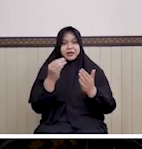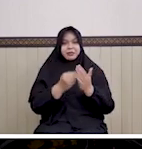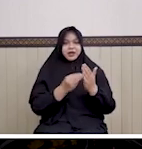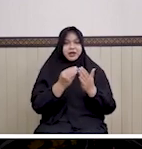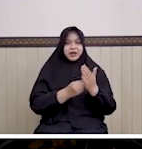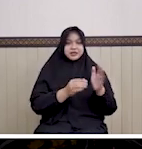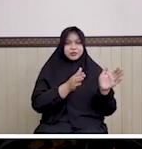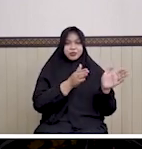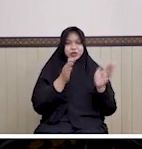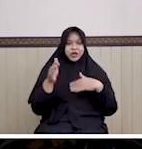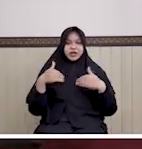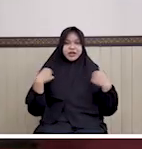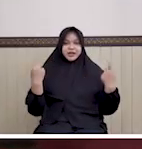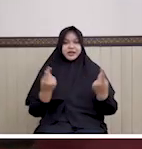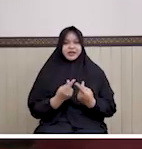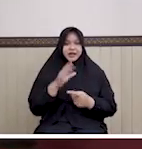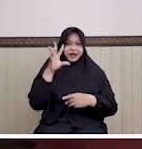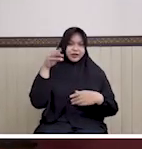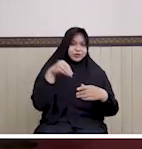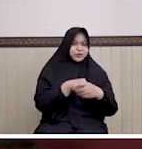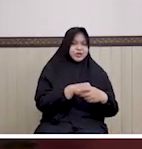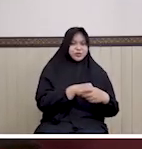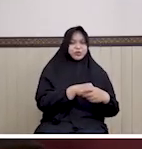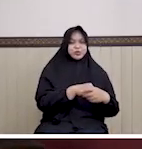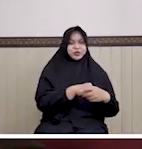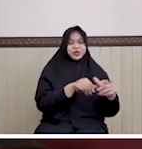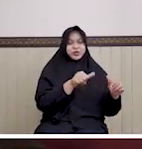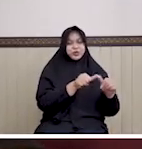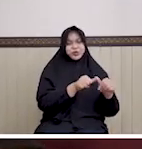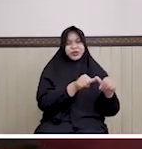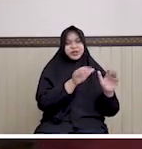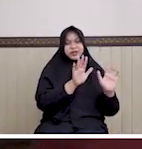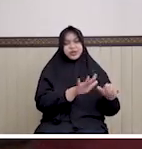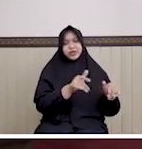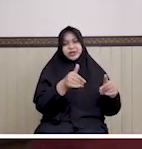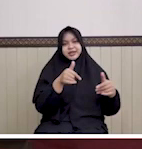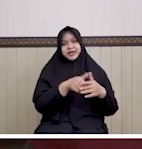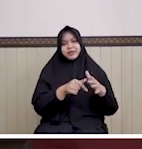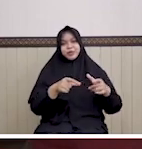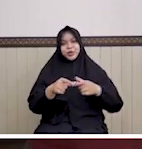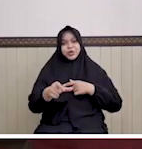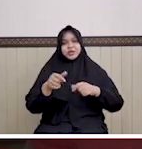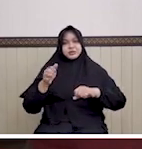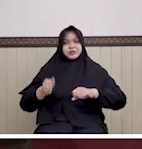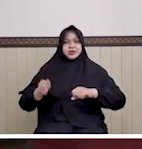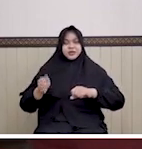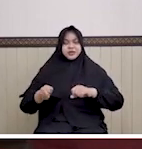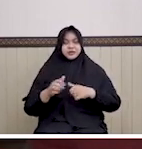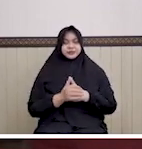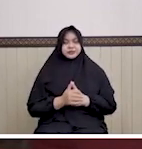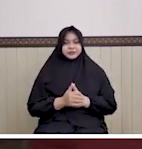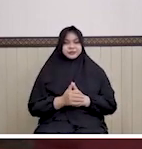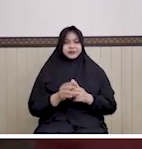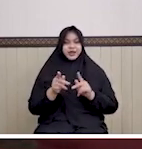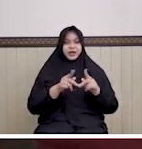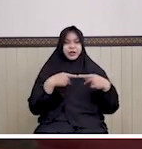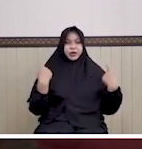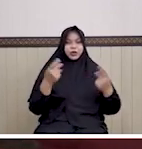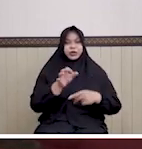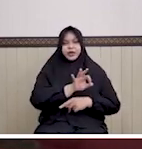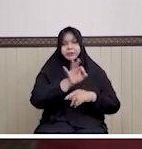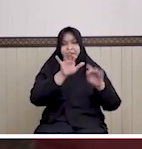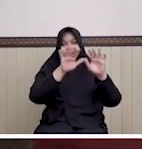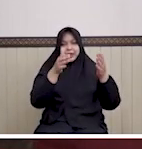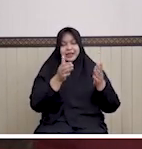mengajak kemudian kita harus masuk ikut di dalamnya di dalam proses persidangan pun kalau tanpa